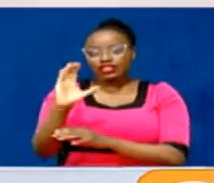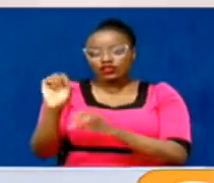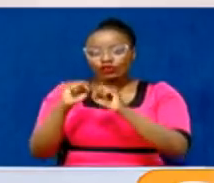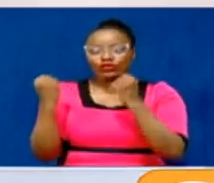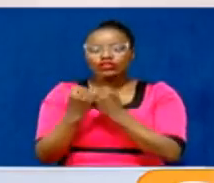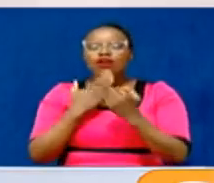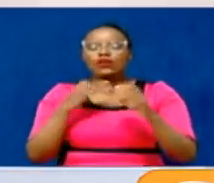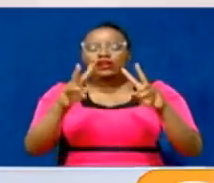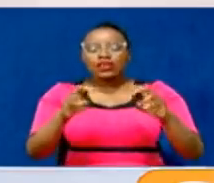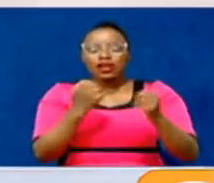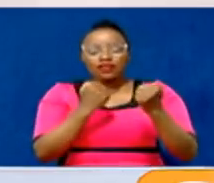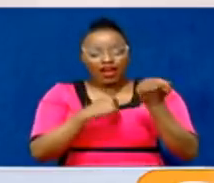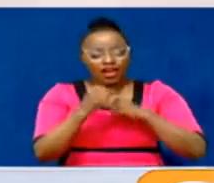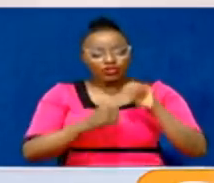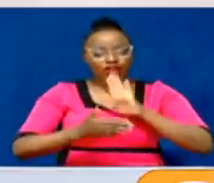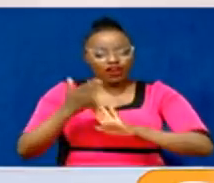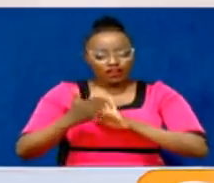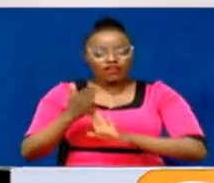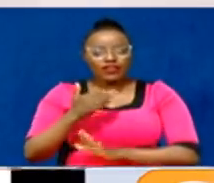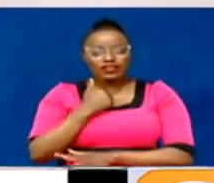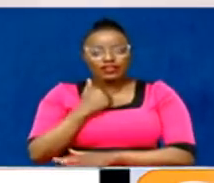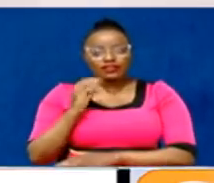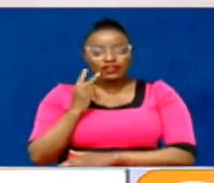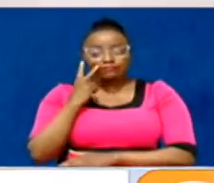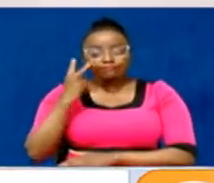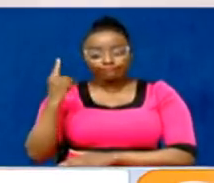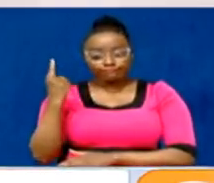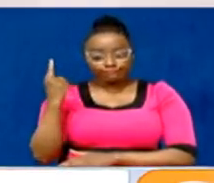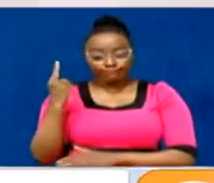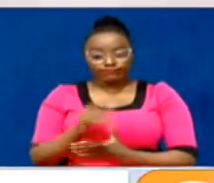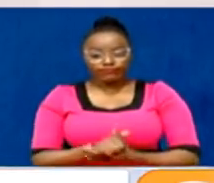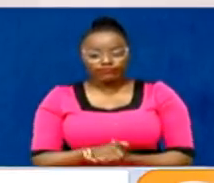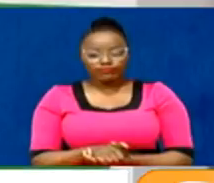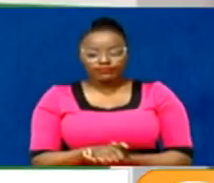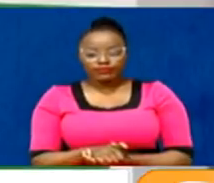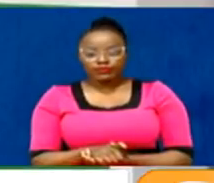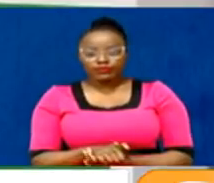haraka na hatua kuchukuliwa. Gatete Njoroge anatuarifu zaidi.